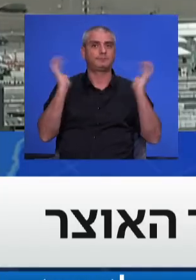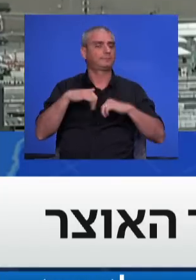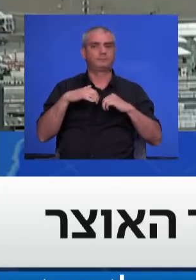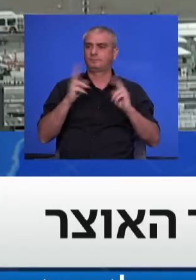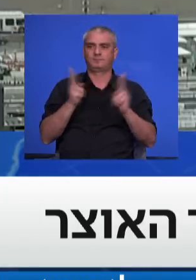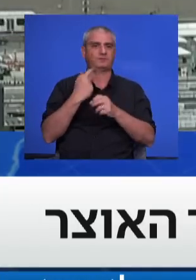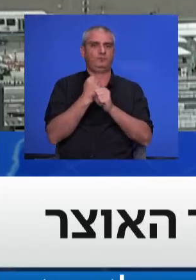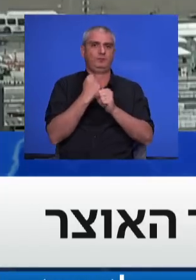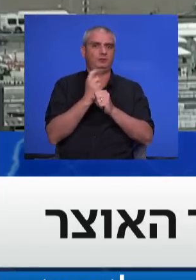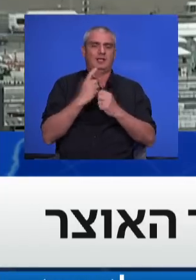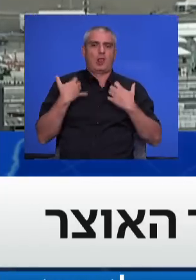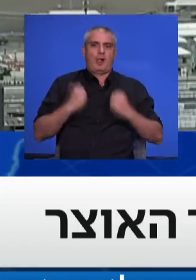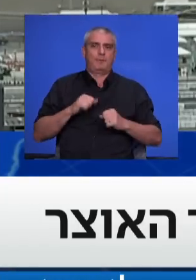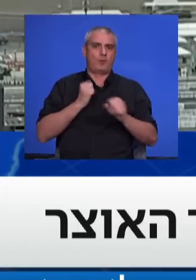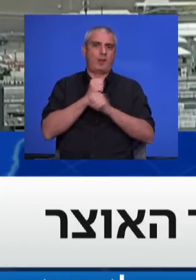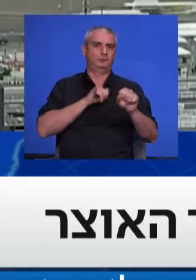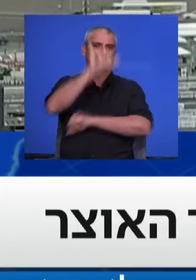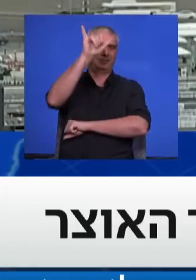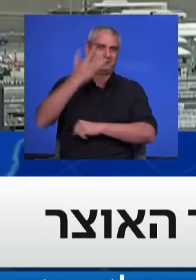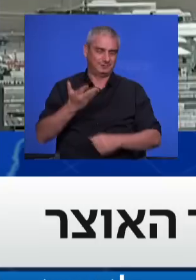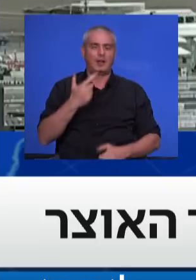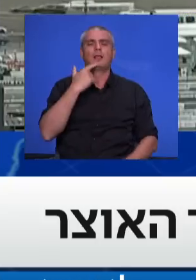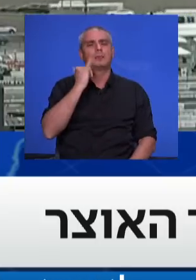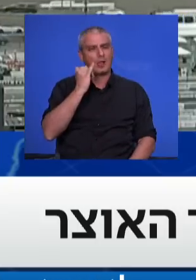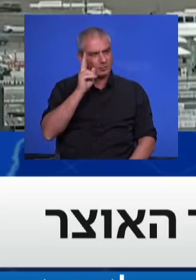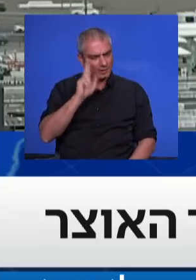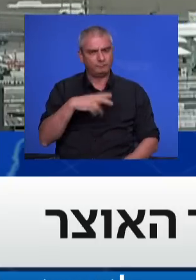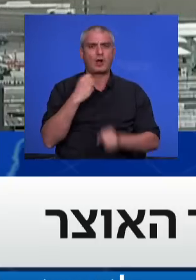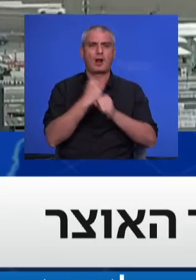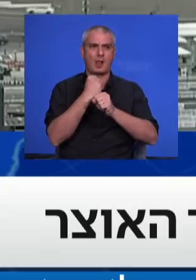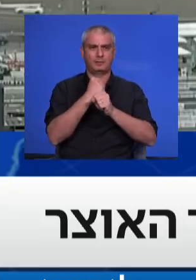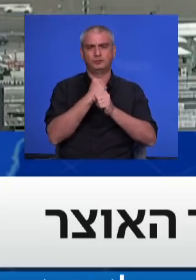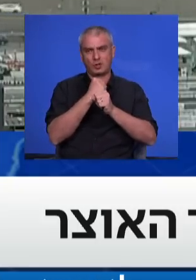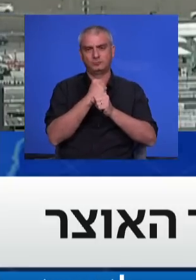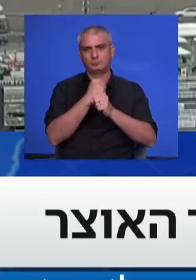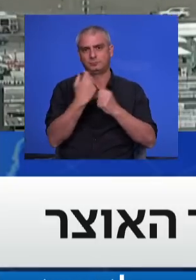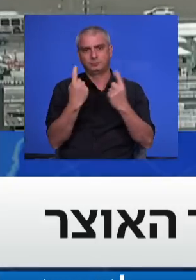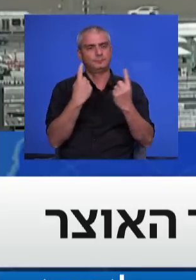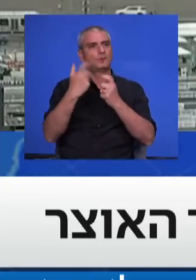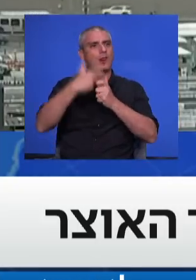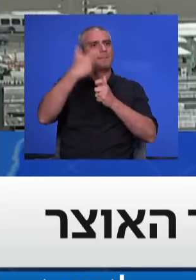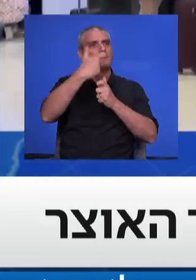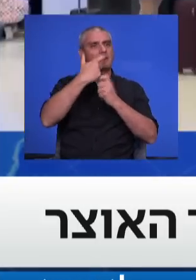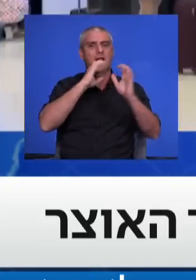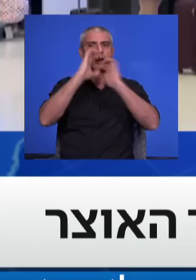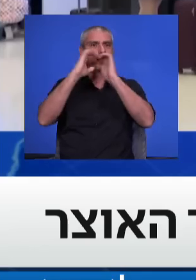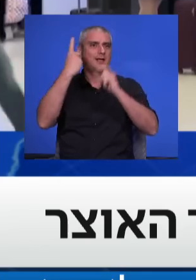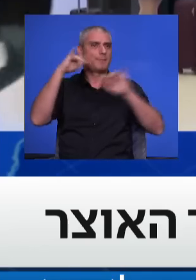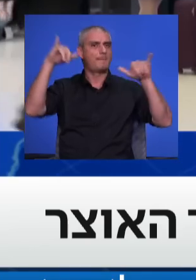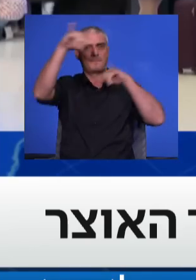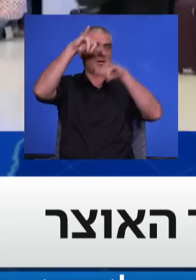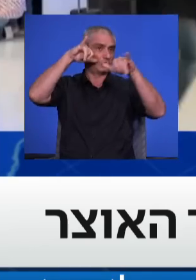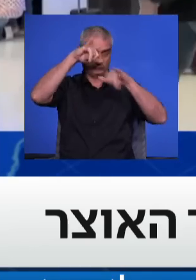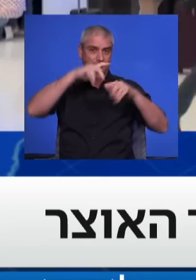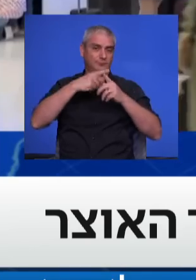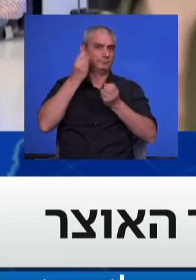לעשות זה, וזה לא בטוח להוציא את הטיסות. נכון, אפשר להוציא שכל מגדל פיקוח יתקשר עם כל אחד מהמטוסים שלו ויעביר